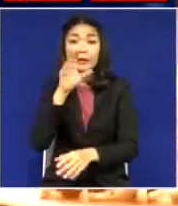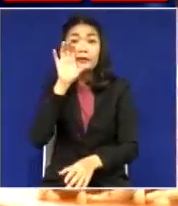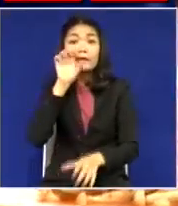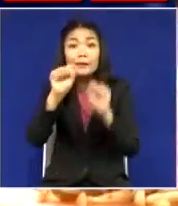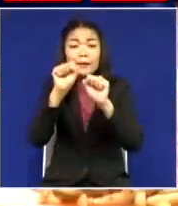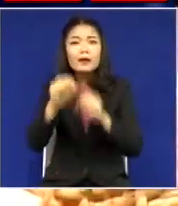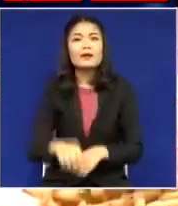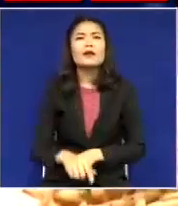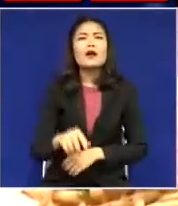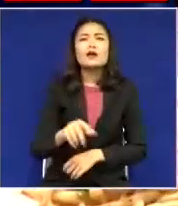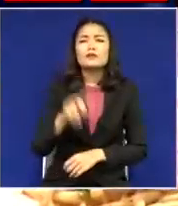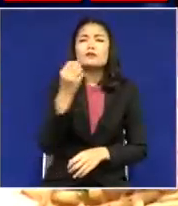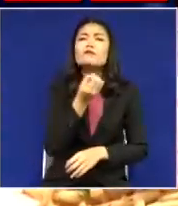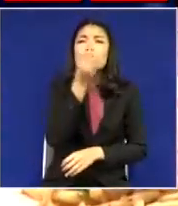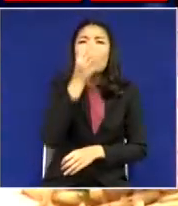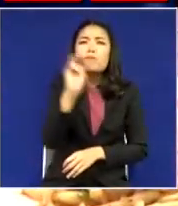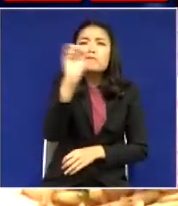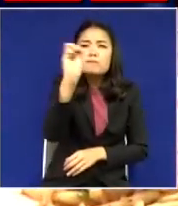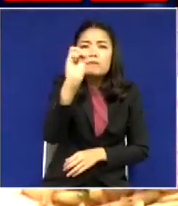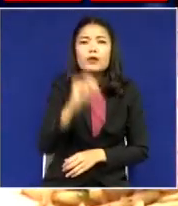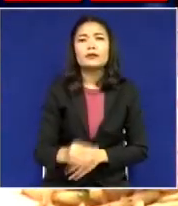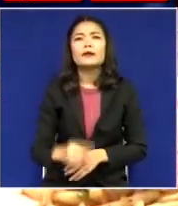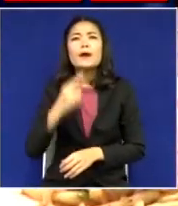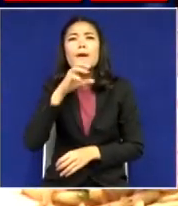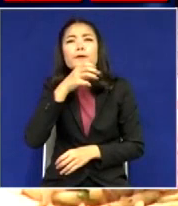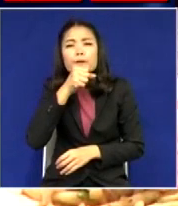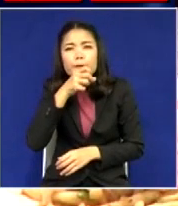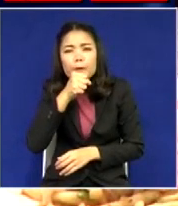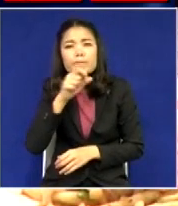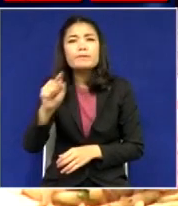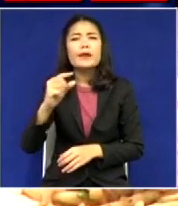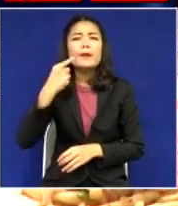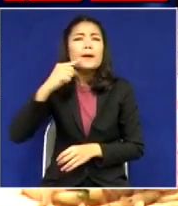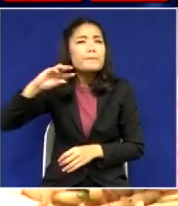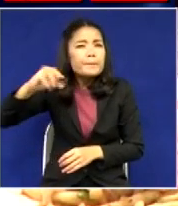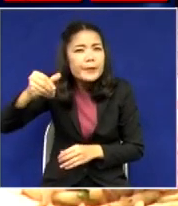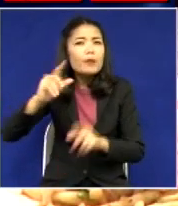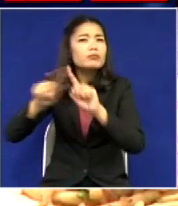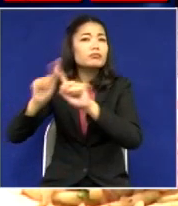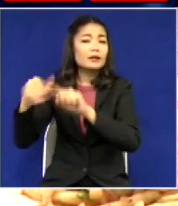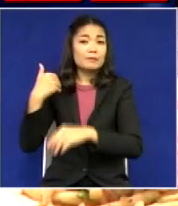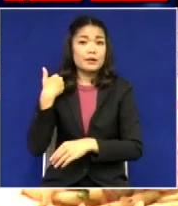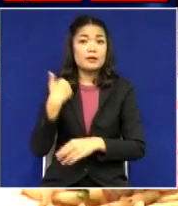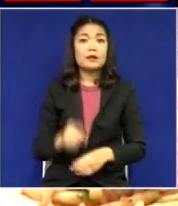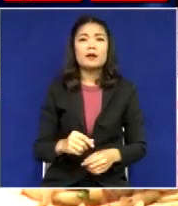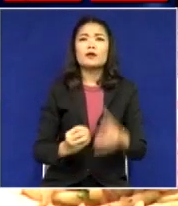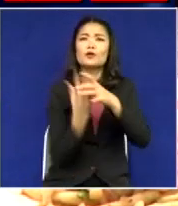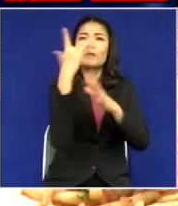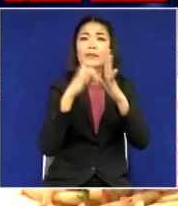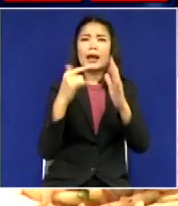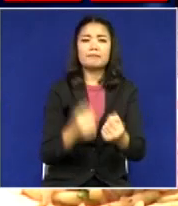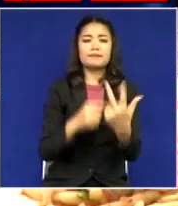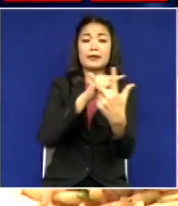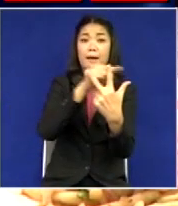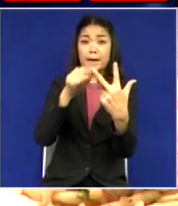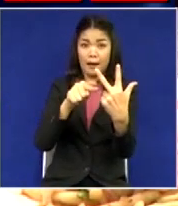ชันน้ำส้มน้ำมะนาวนะครับแล้วก็มีน้ำตีผลานะครับที่น้ำตีผลานี่ก็เป็นตำรับของยาแผน